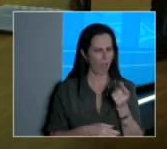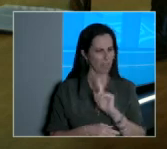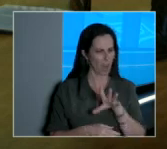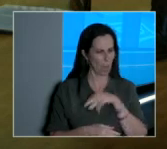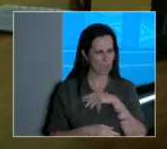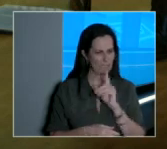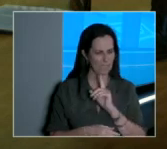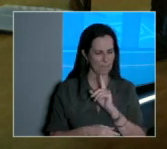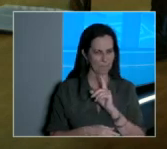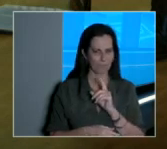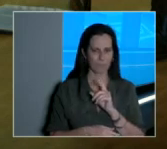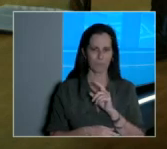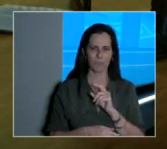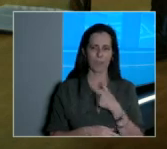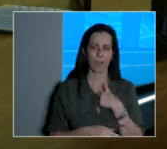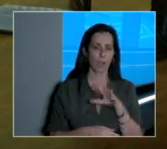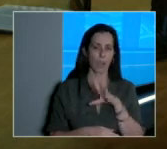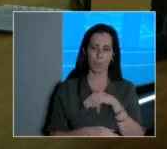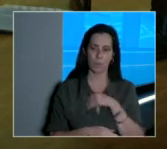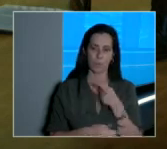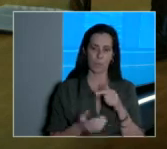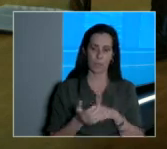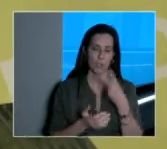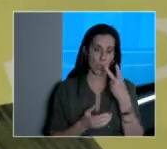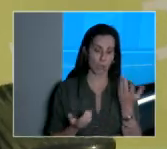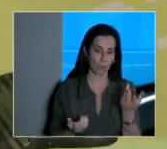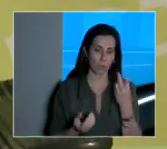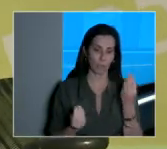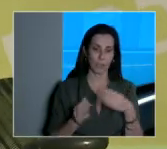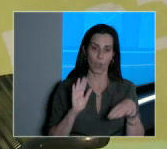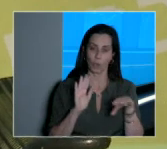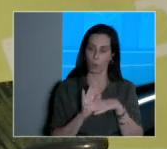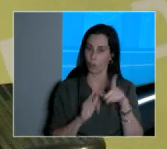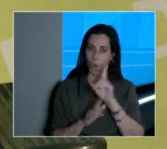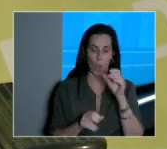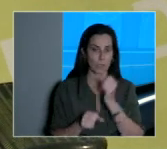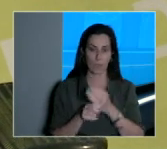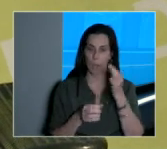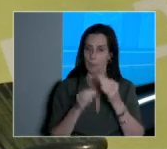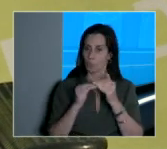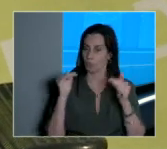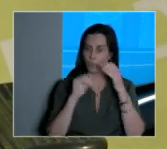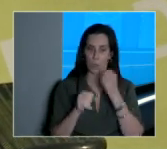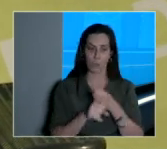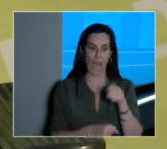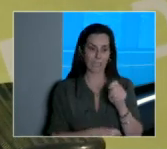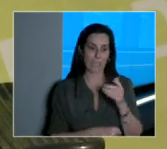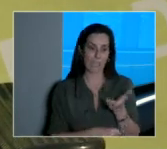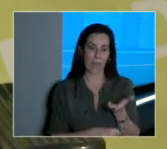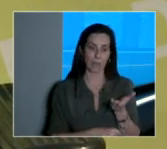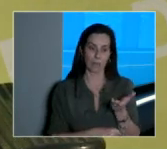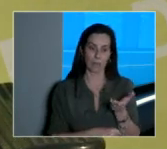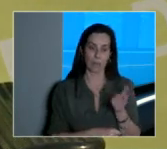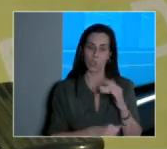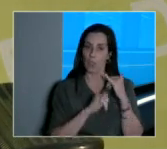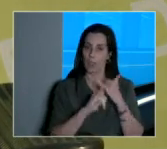הזאת אתה חולק, נכון? אני חולק משתי סיבות. אחד, את החוק לא חוקק בית המשפט העליון, חוקקה הכנסת. מי